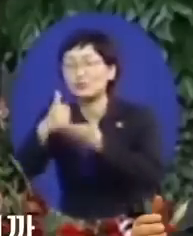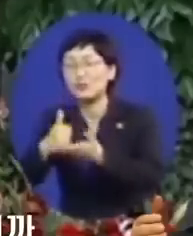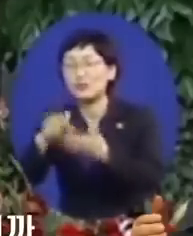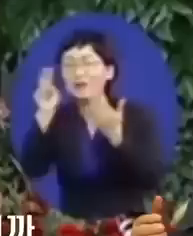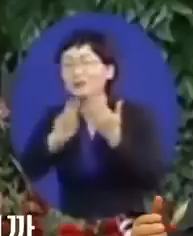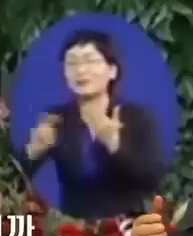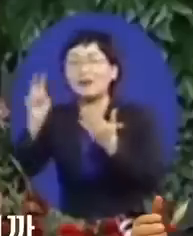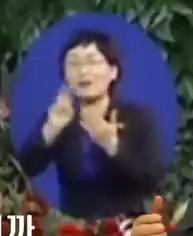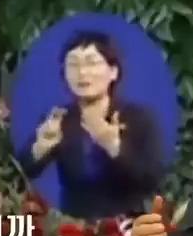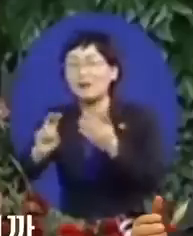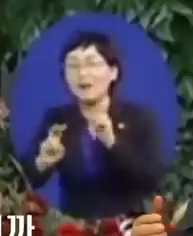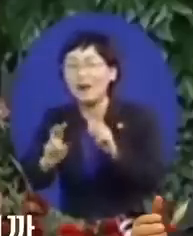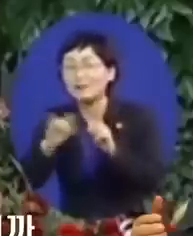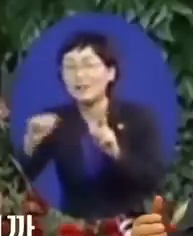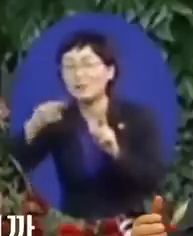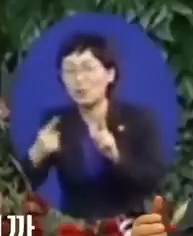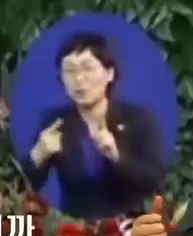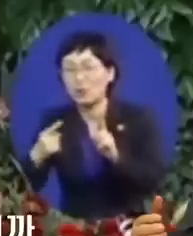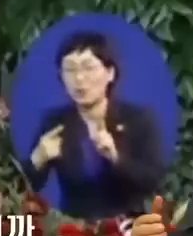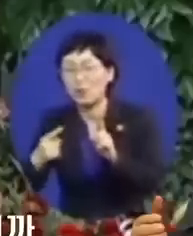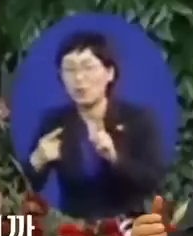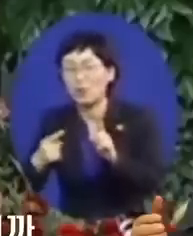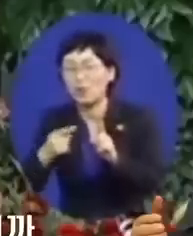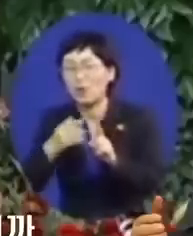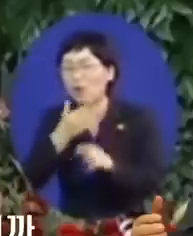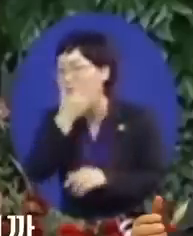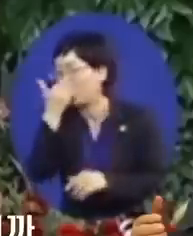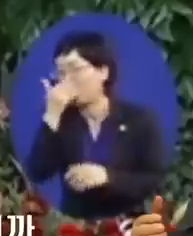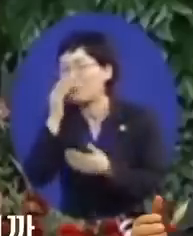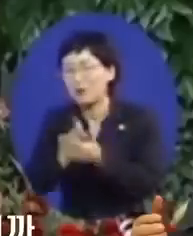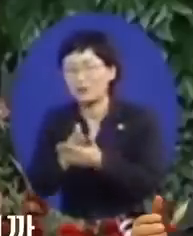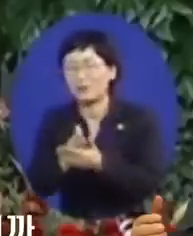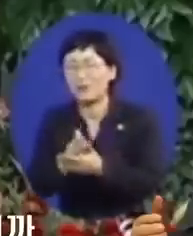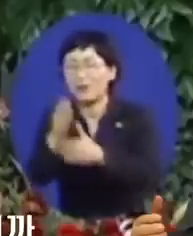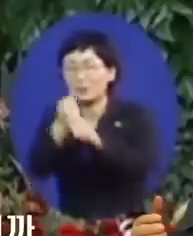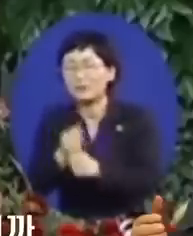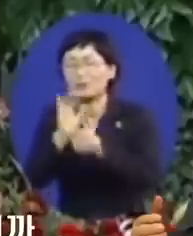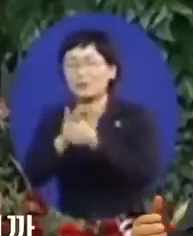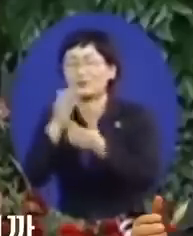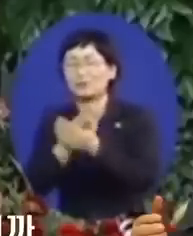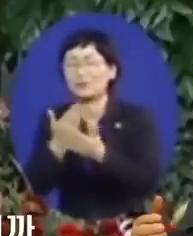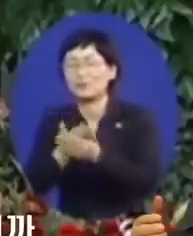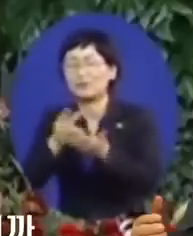찾아가오니 한 사람도 외면하지 마시고 붙들어 주시고